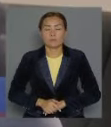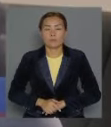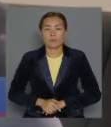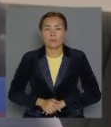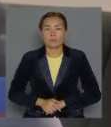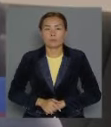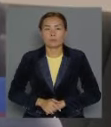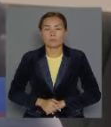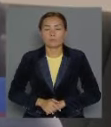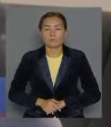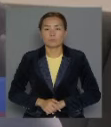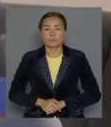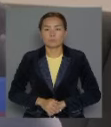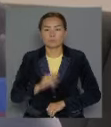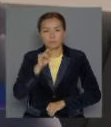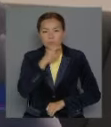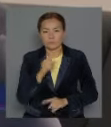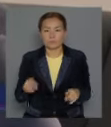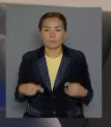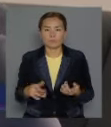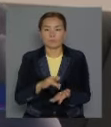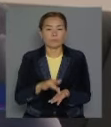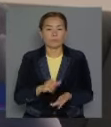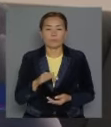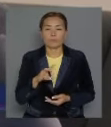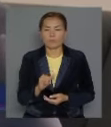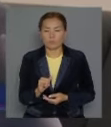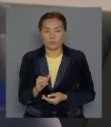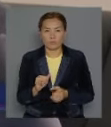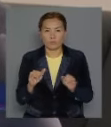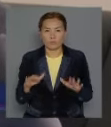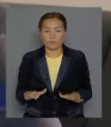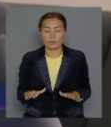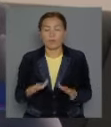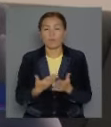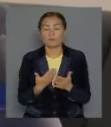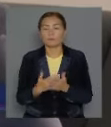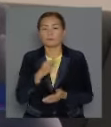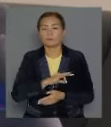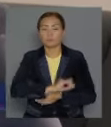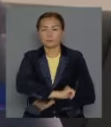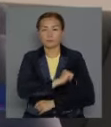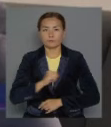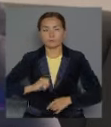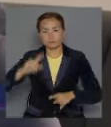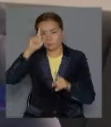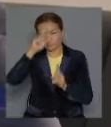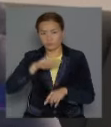елімізді әлеуметтік экономикалық дамуында Атырау облысының авар орнын айрықша екендігін өздеріңіз жақсы